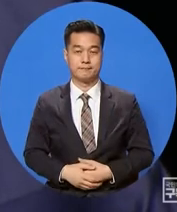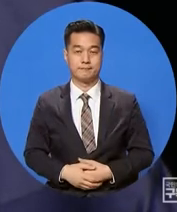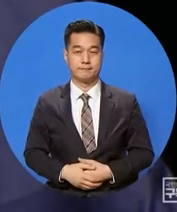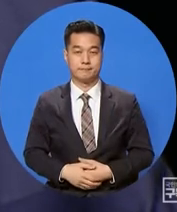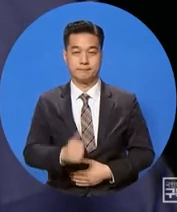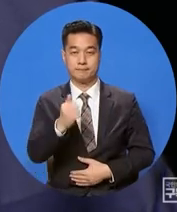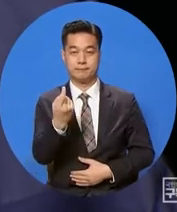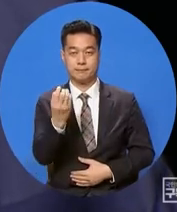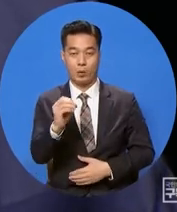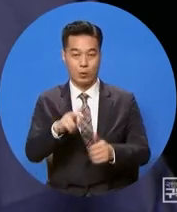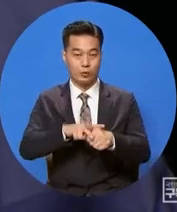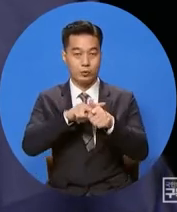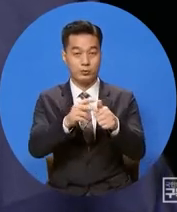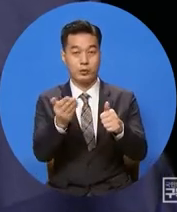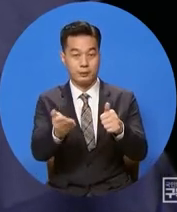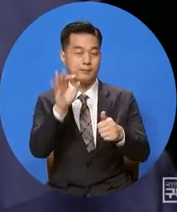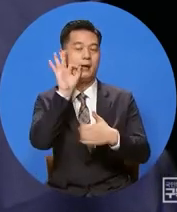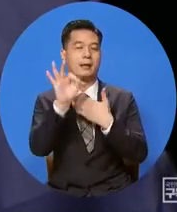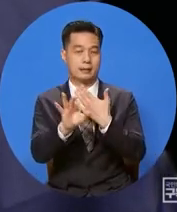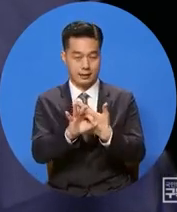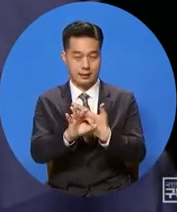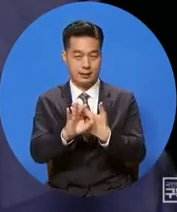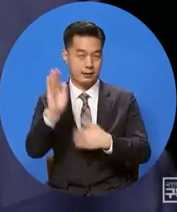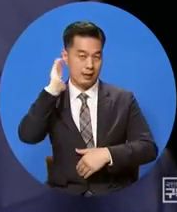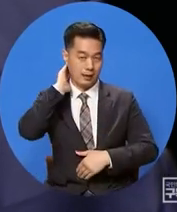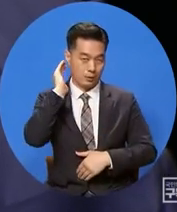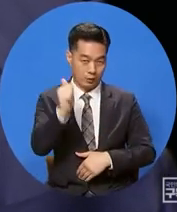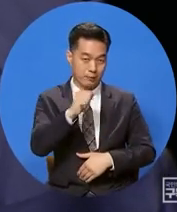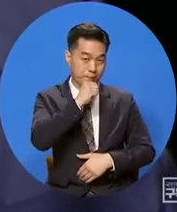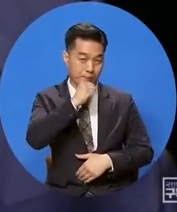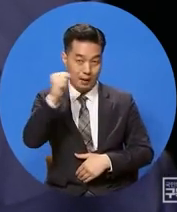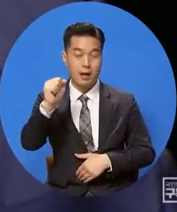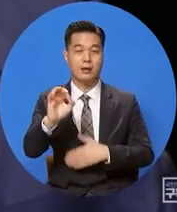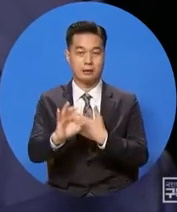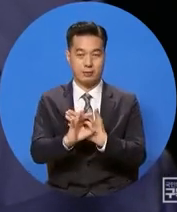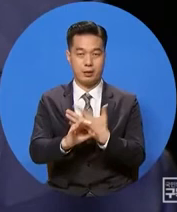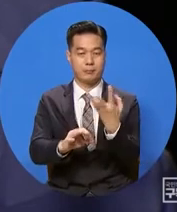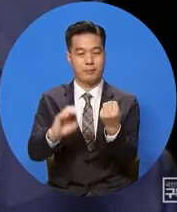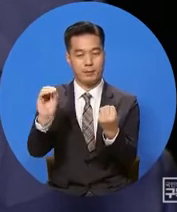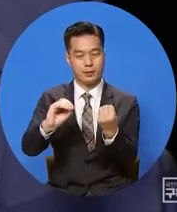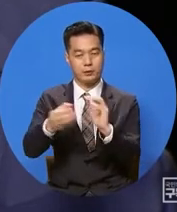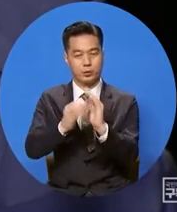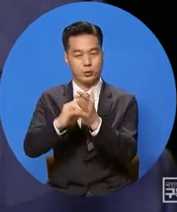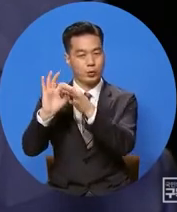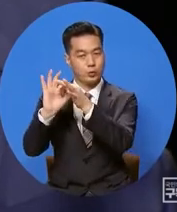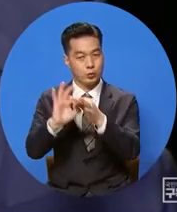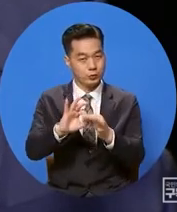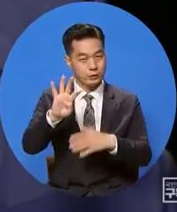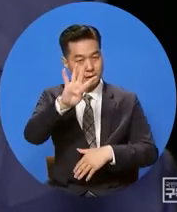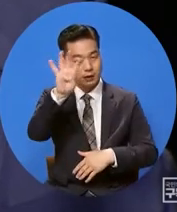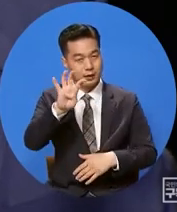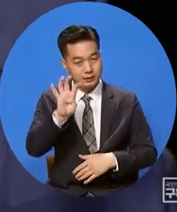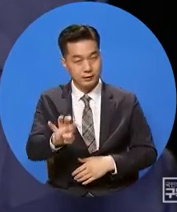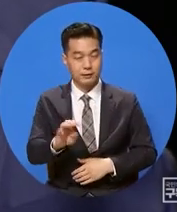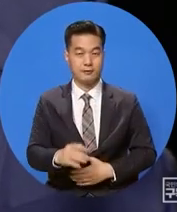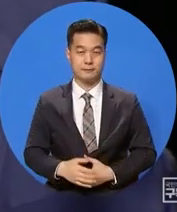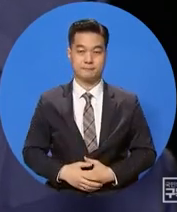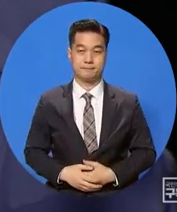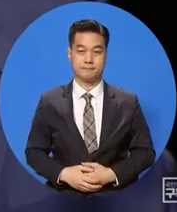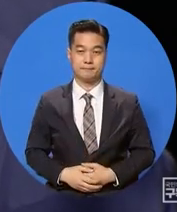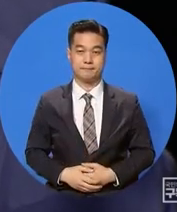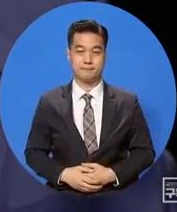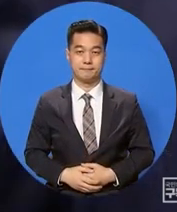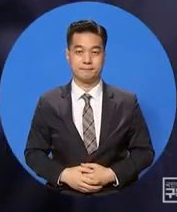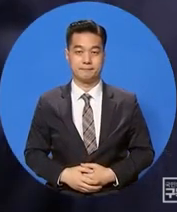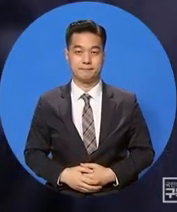우리 홍 후보님께서 만약에 집권을 하신다면은 이거를 한 몇 프로 정도로 유지를 하실 계획을 갖고 계십니까?